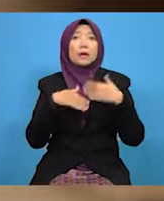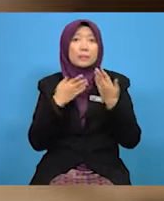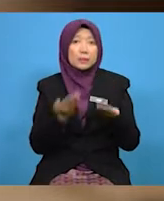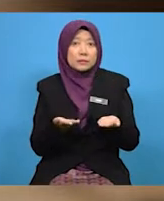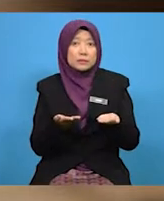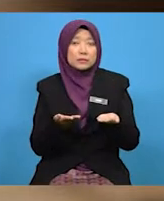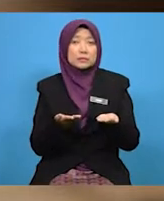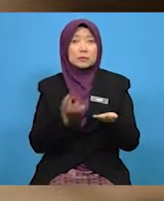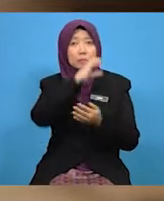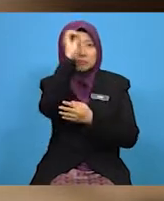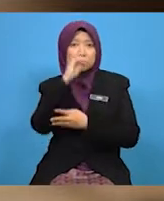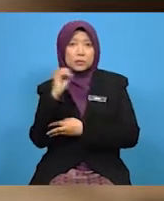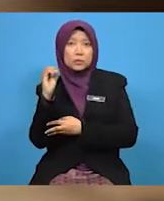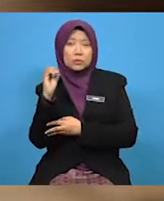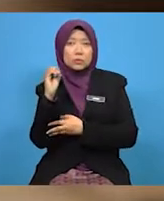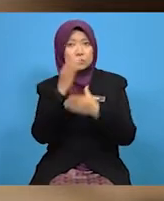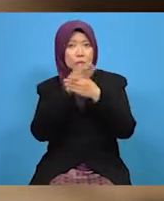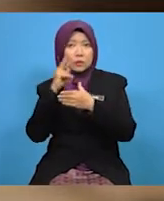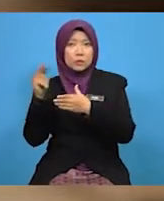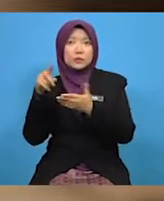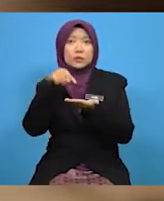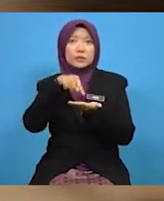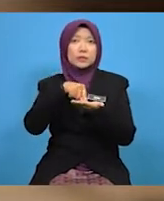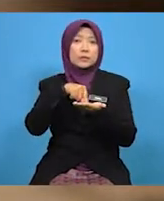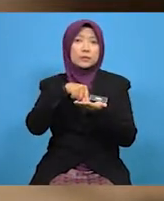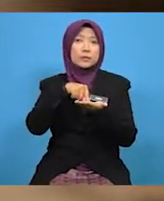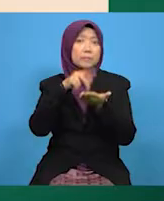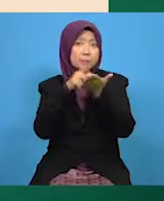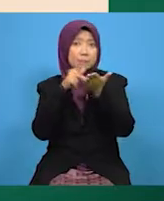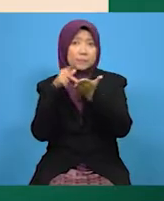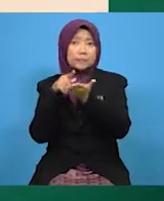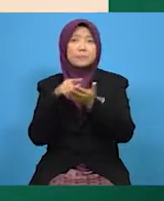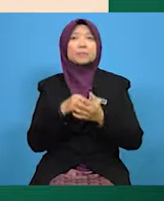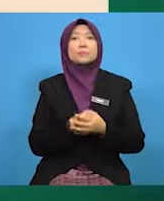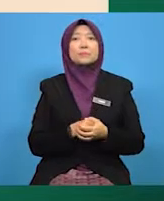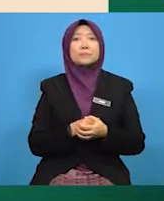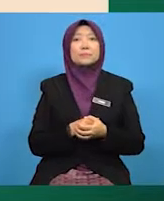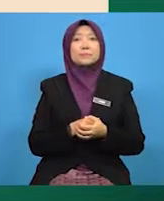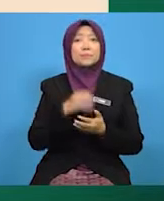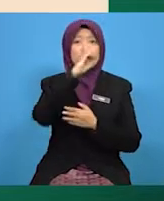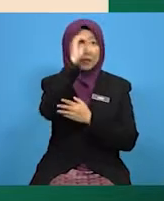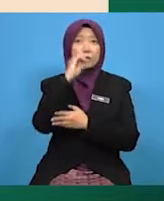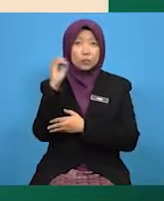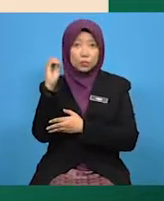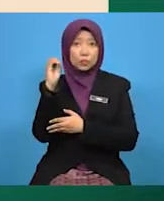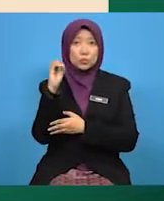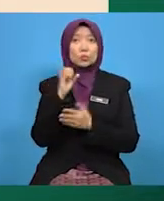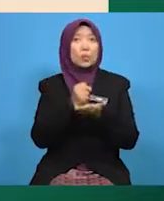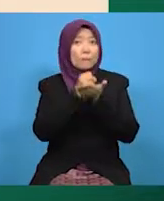Bagaimanakah peratus sumbangan pelbagai sektor terhadap pendapatan negara dikira? Peratus sumbangan